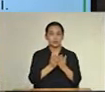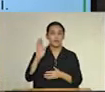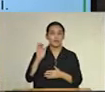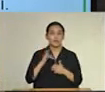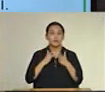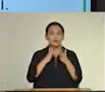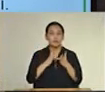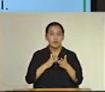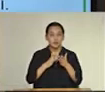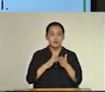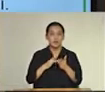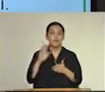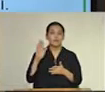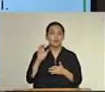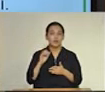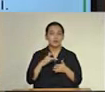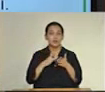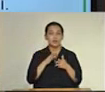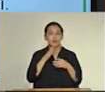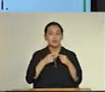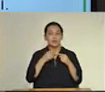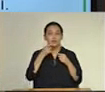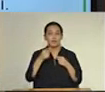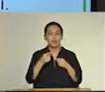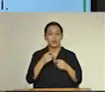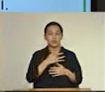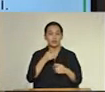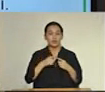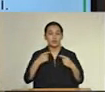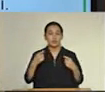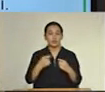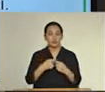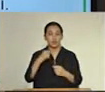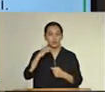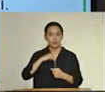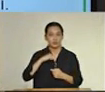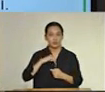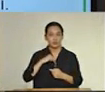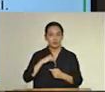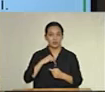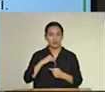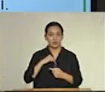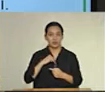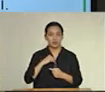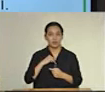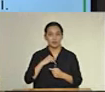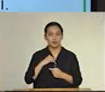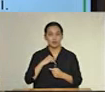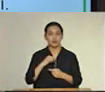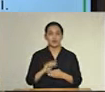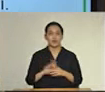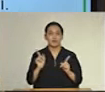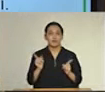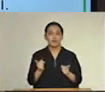va o'sha sayohatlari davomida tirik organizmlarning o'ziga xos xususiyatlari, ularning kelib chiqishdagi